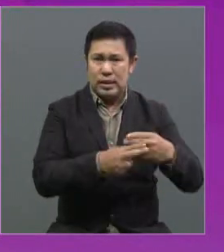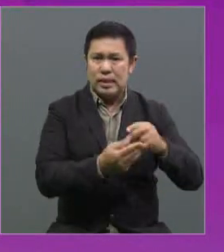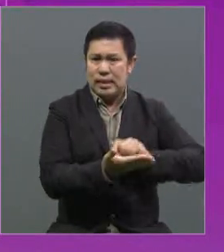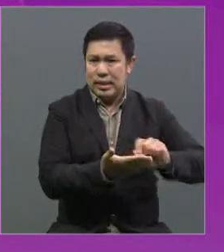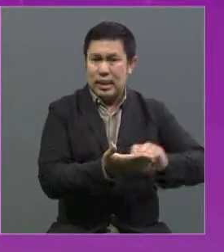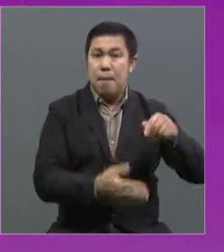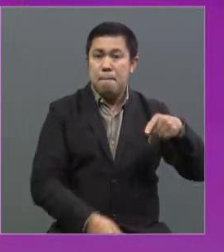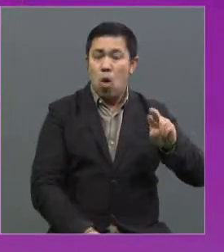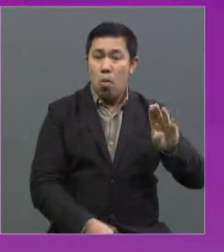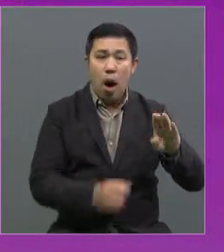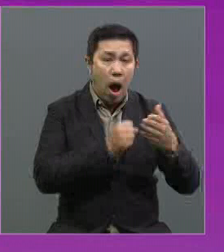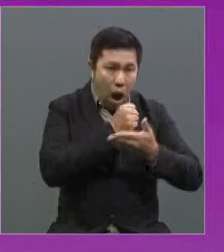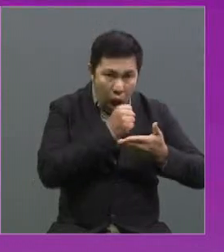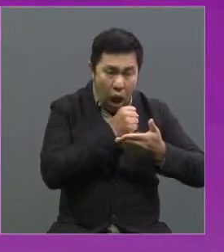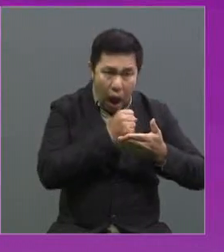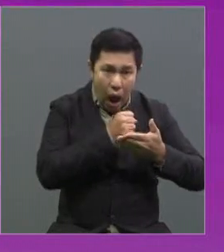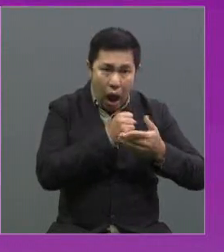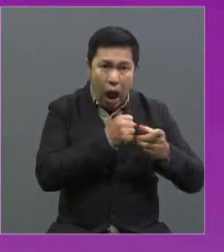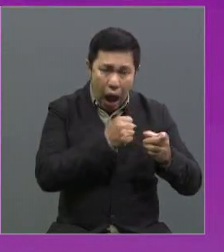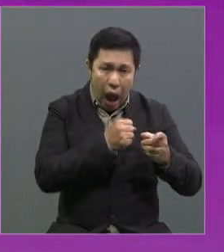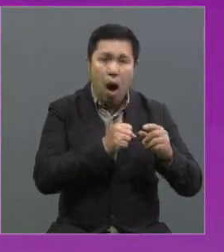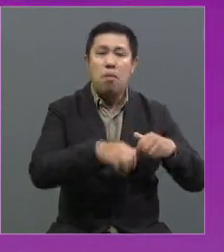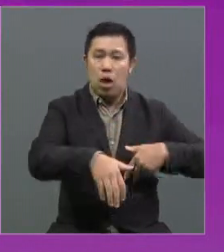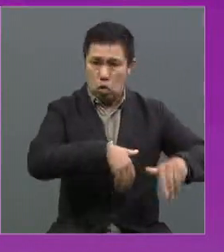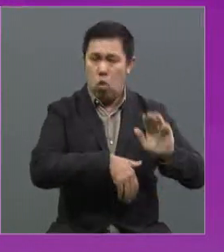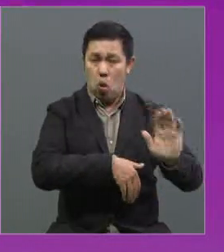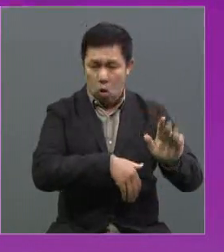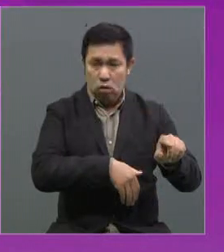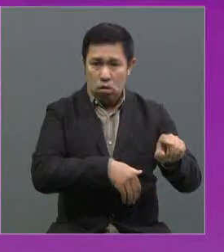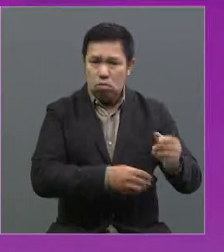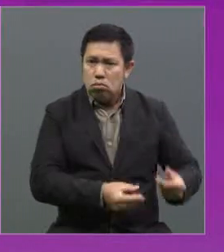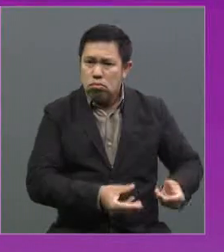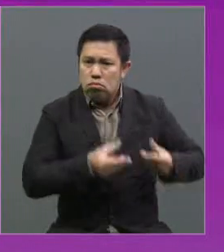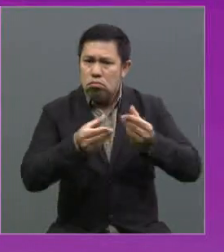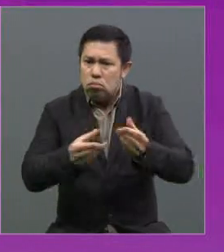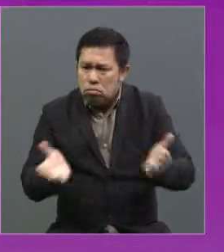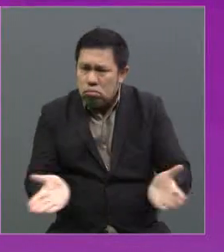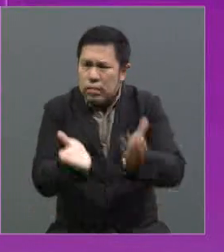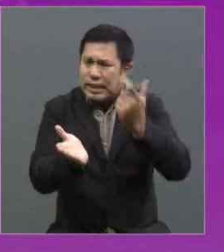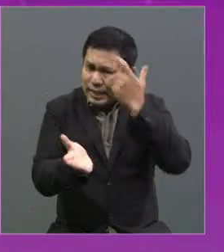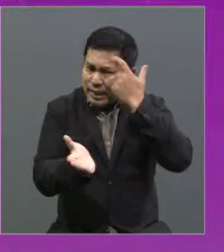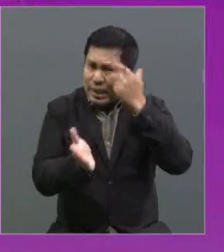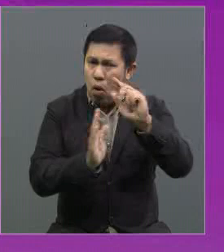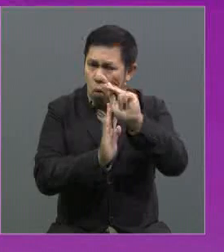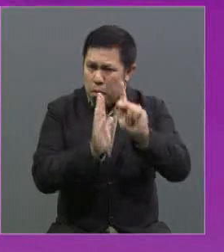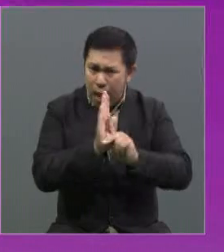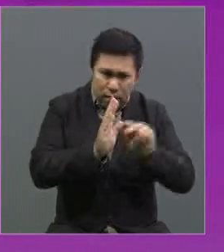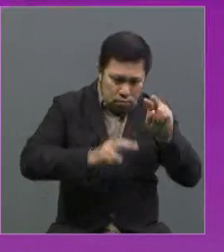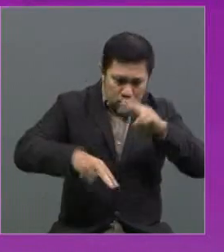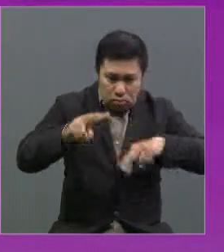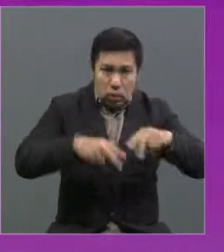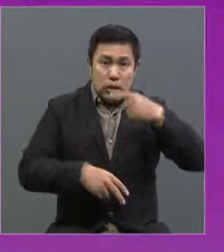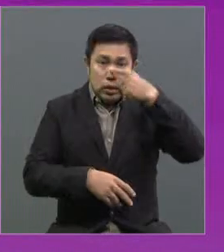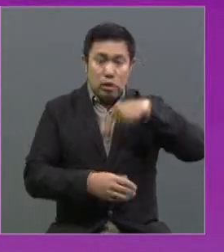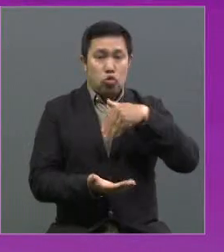ร่างพระราชบัญญัติกัญชากัญชงม่างภาคประชาชนเข้าสภาก็หวังจะผลักดันให้พอมีกฎหมายควบคุมออกมาแล้วเนี่ย